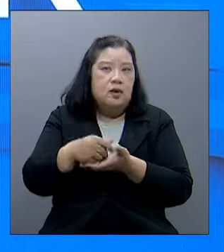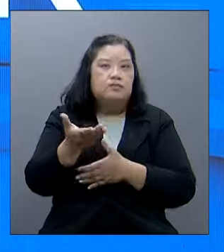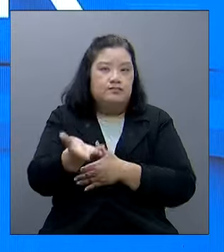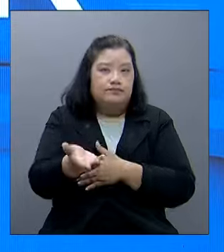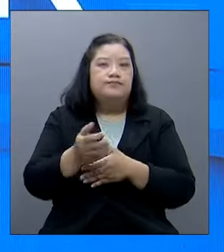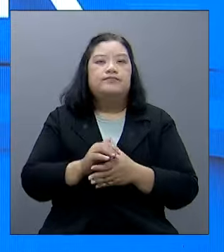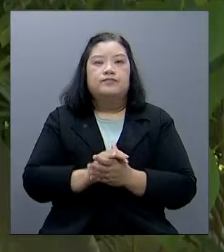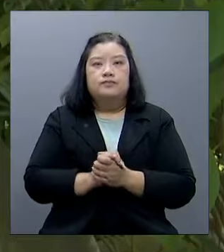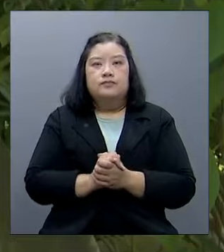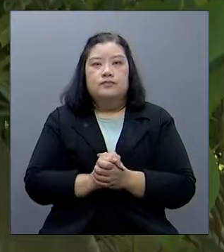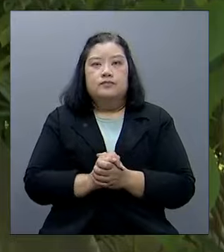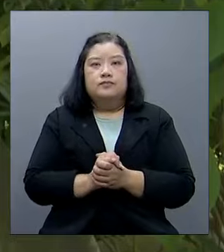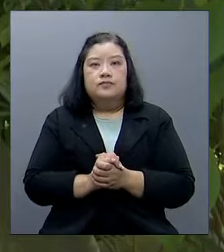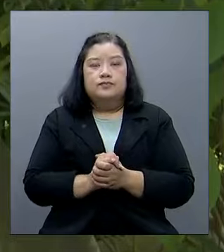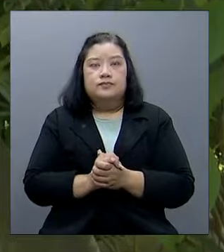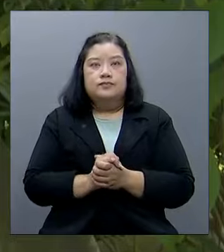ค่ะ